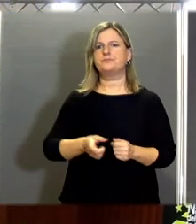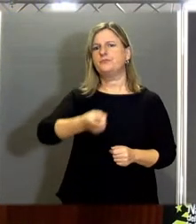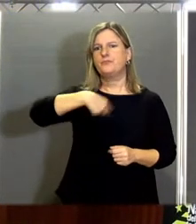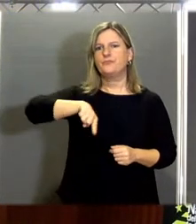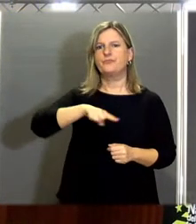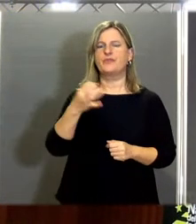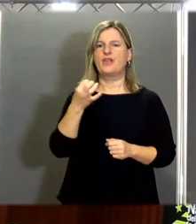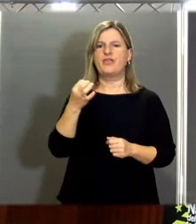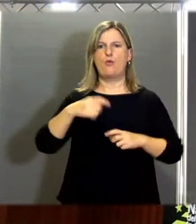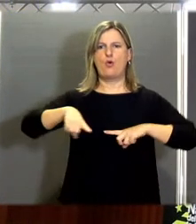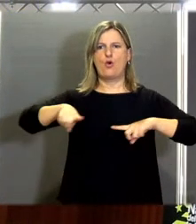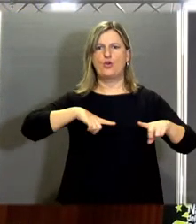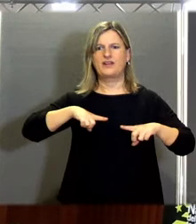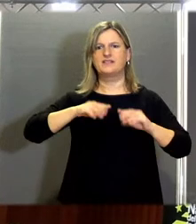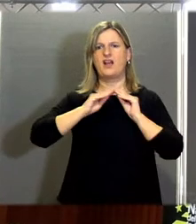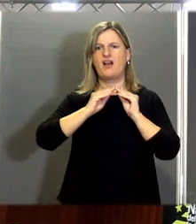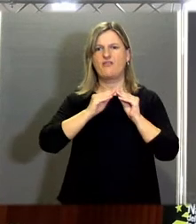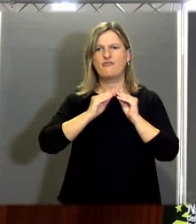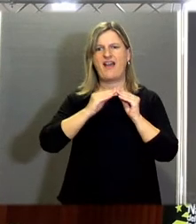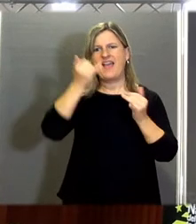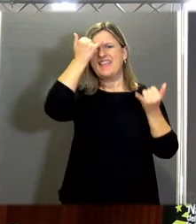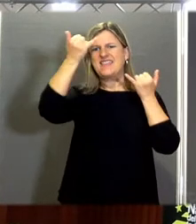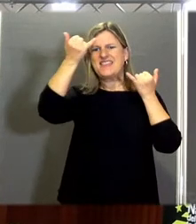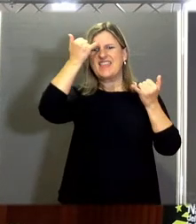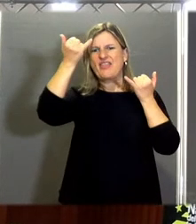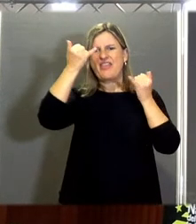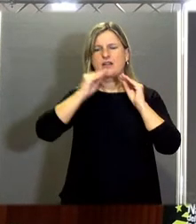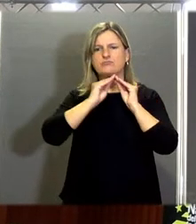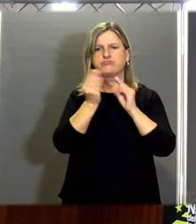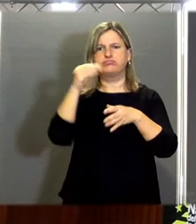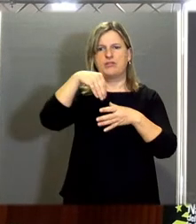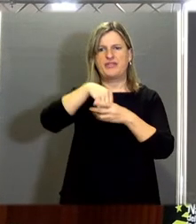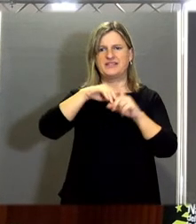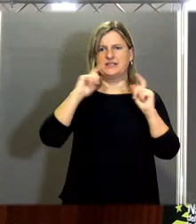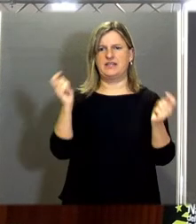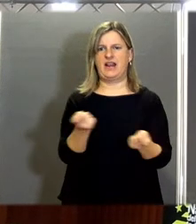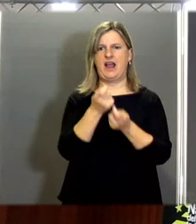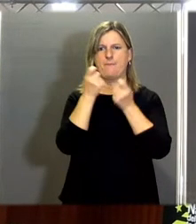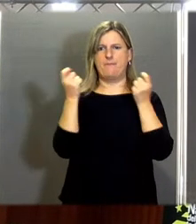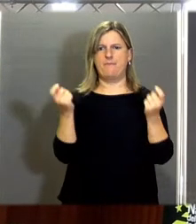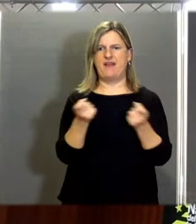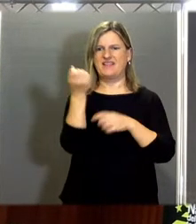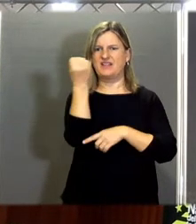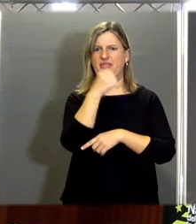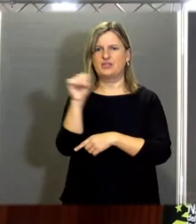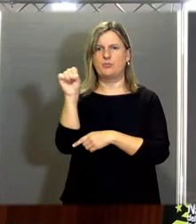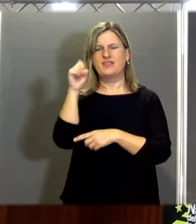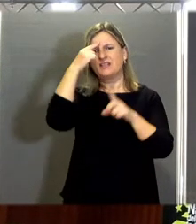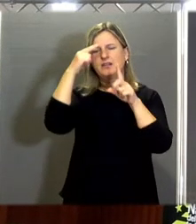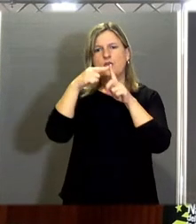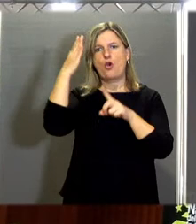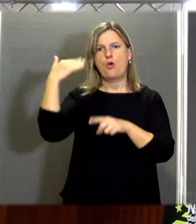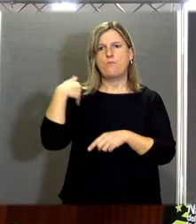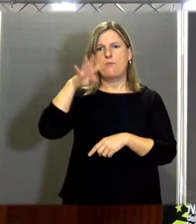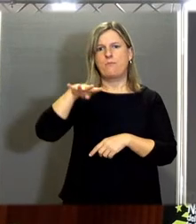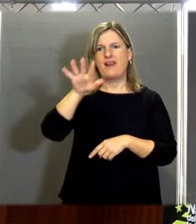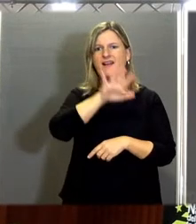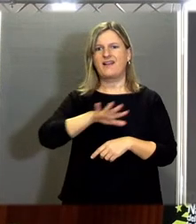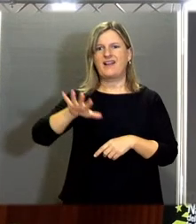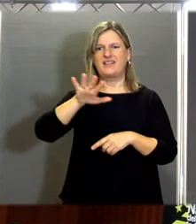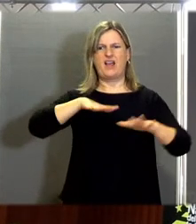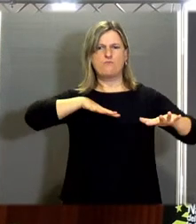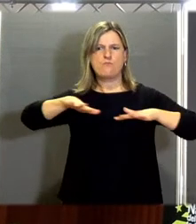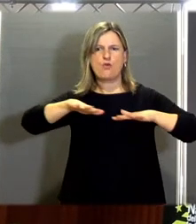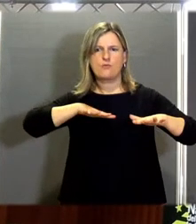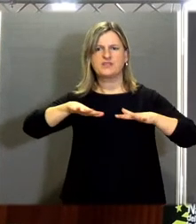per planificar i executar idees espurna, englobades en campanyes de desobediència, que mobilitzin el poble català, que posin en el punt de mira